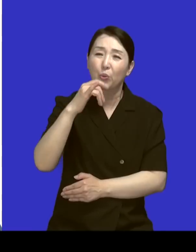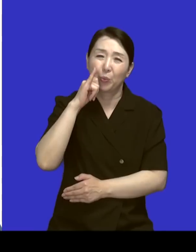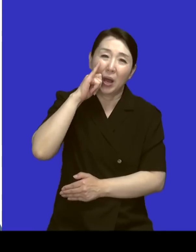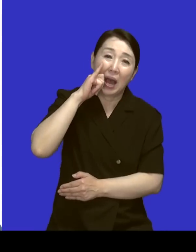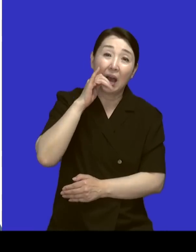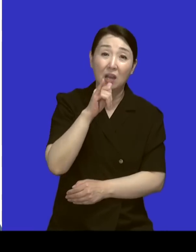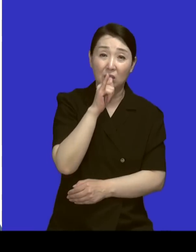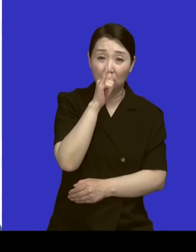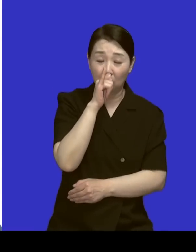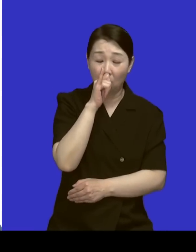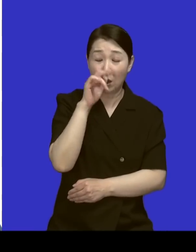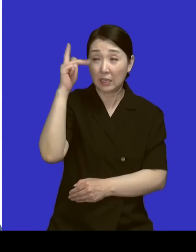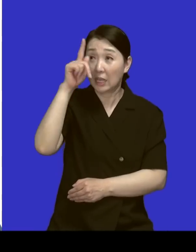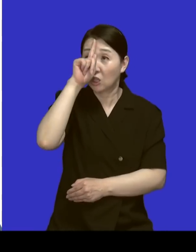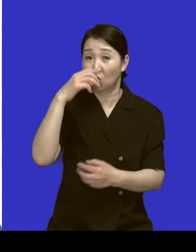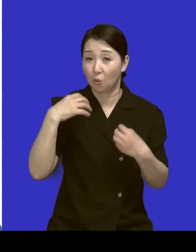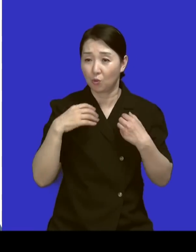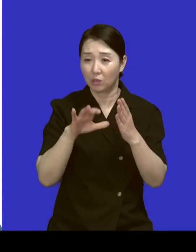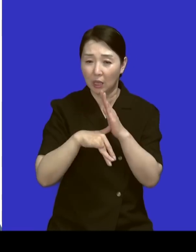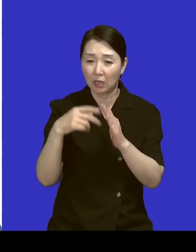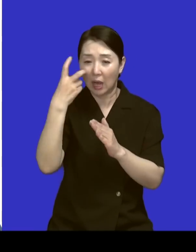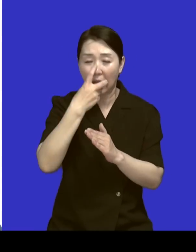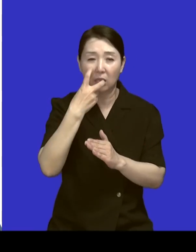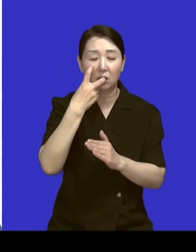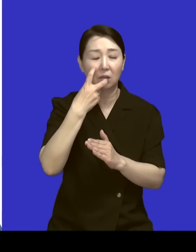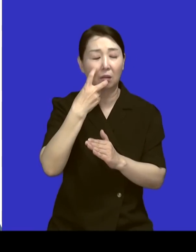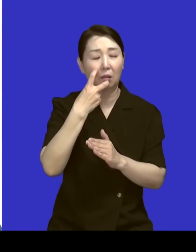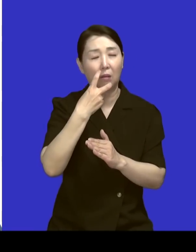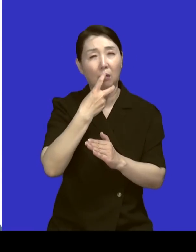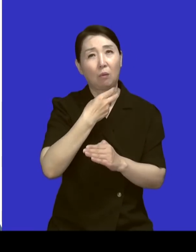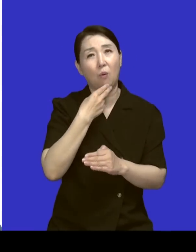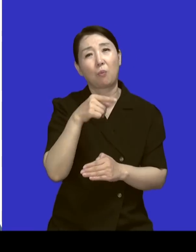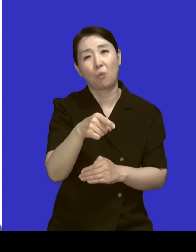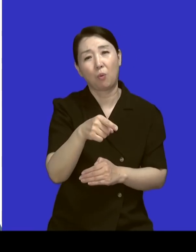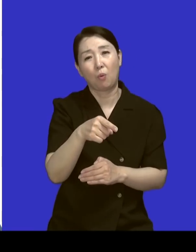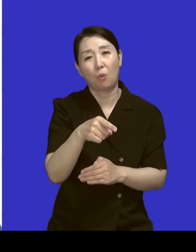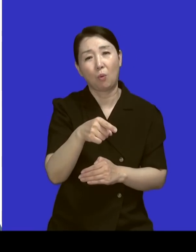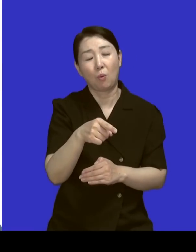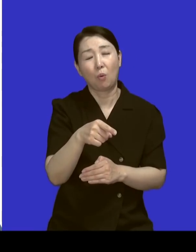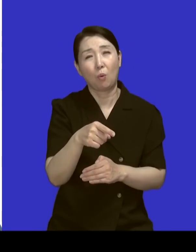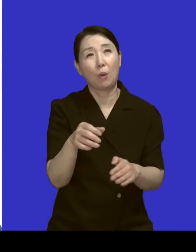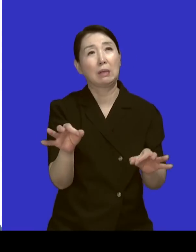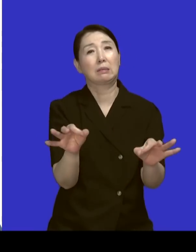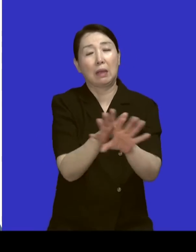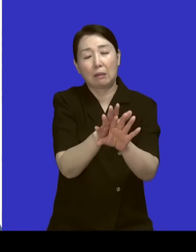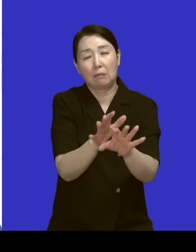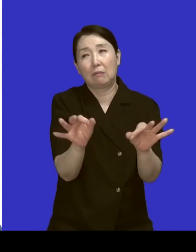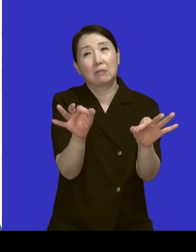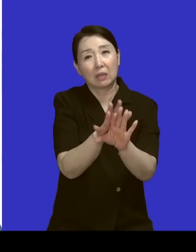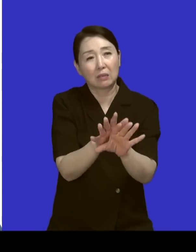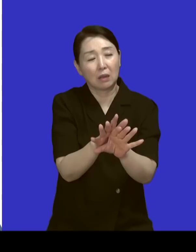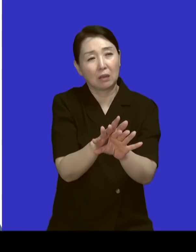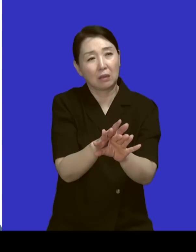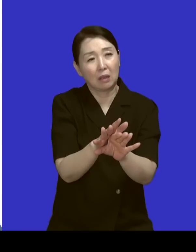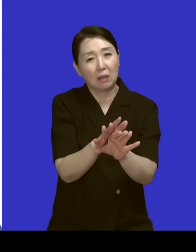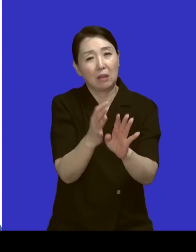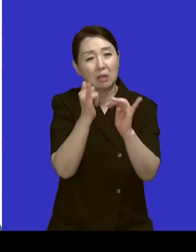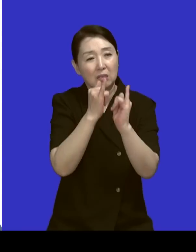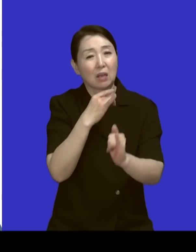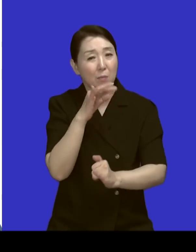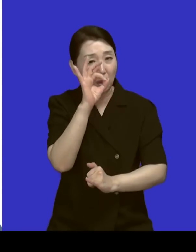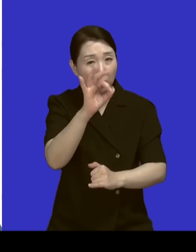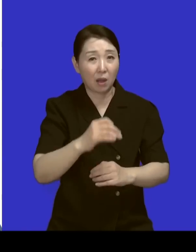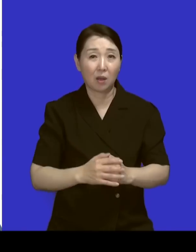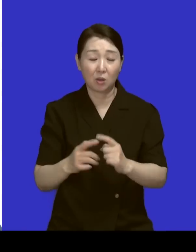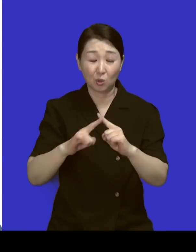케냐 정부에서는 그 아이들을 보호하지 않고 이제 사라져야 될 그런 대상으로 바라봐요. 예. 그래서 교회에서 그런